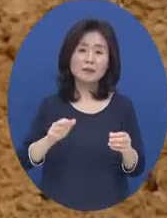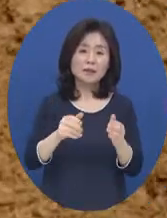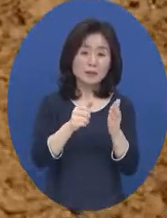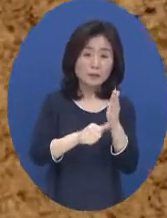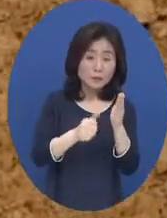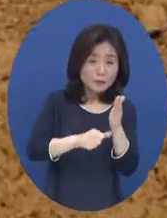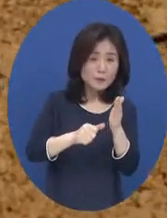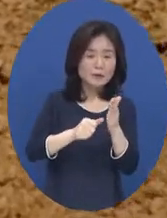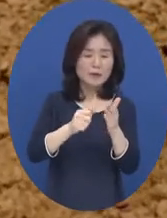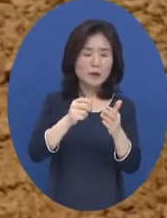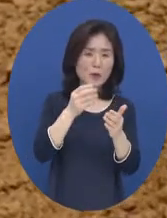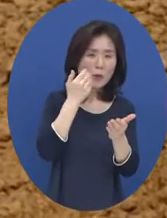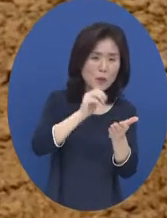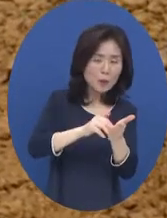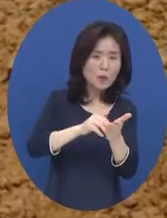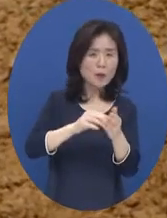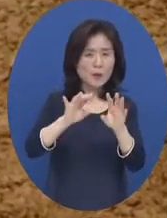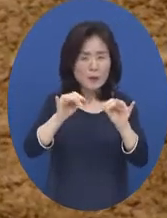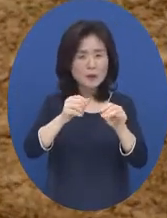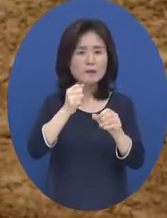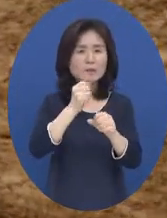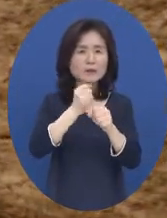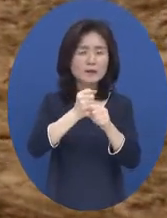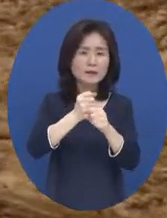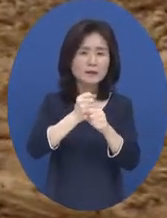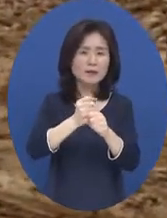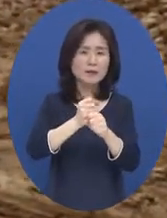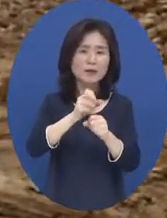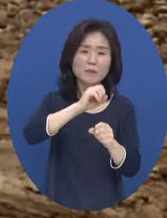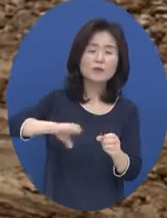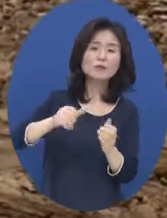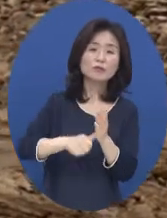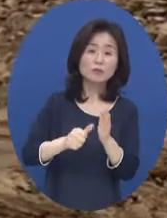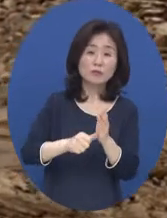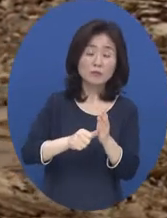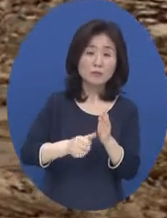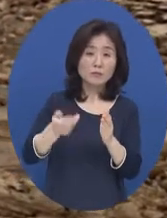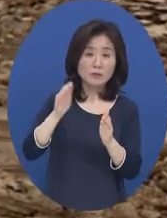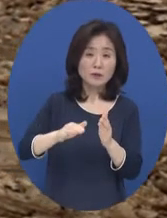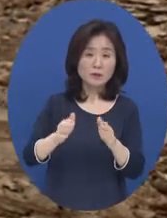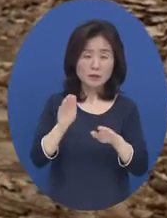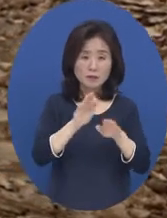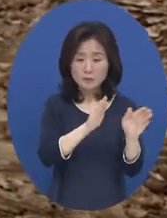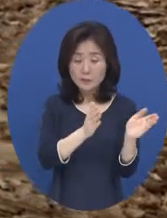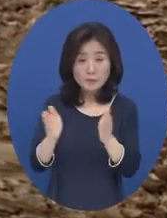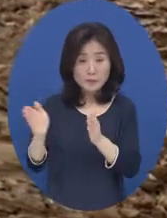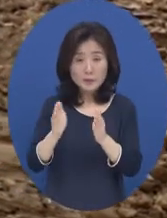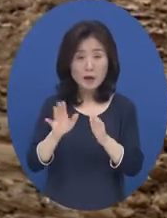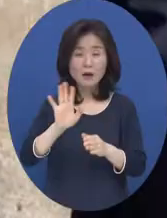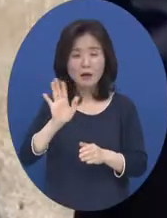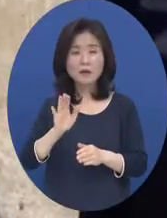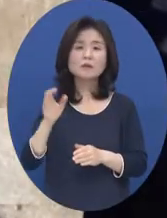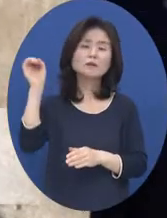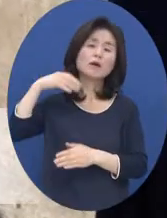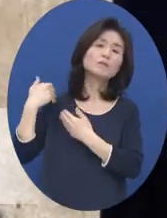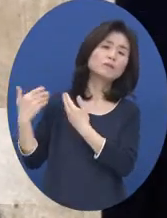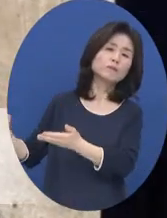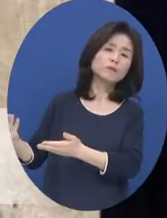과정에서 나오는 폐기물, 이른바 무기성 오이인데 제대로 처리되지 않고 1년 넘게 방치돼 있는 겁니다.